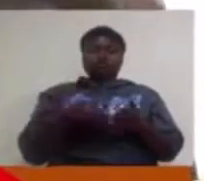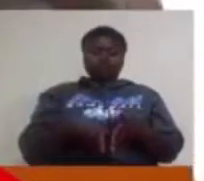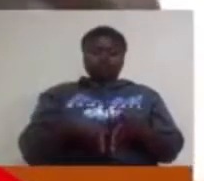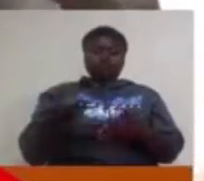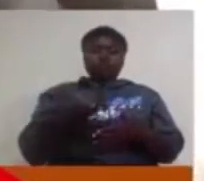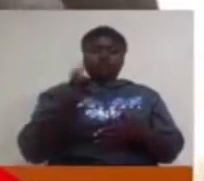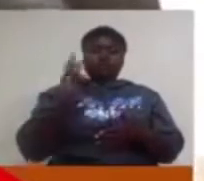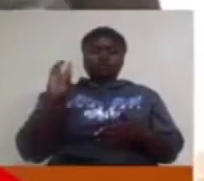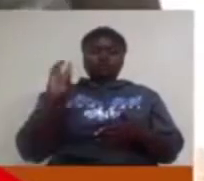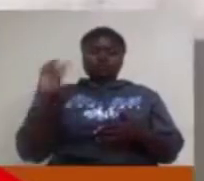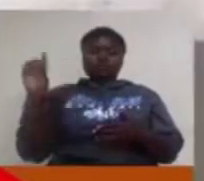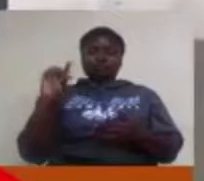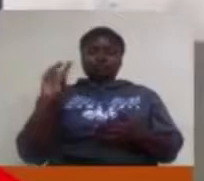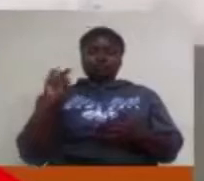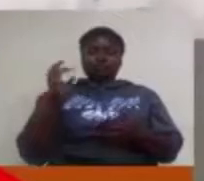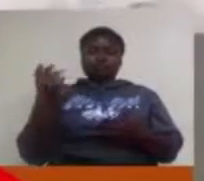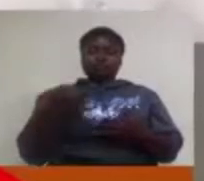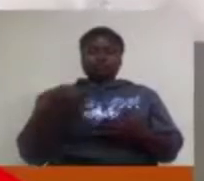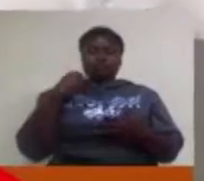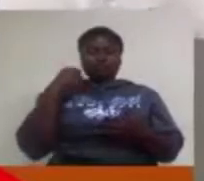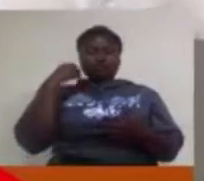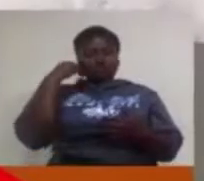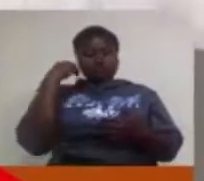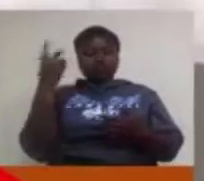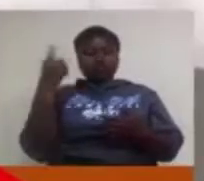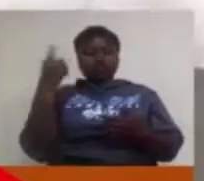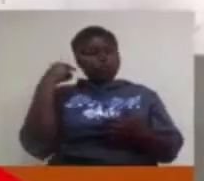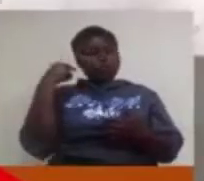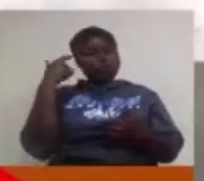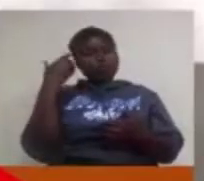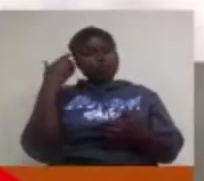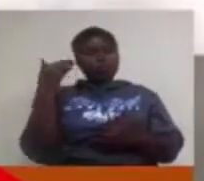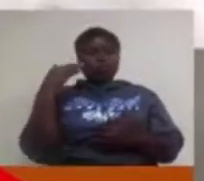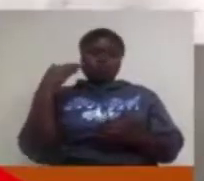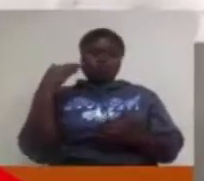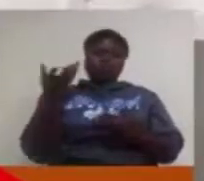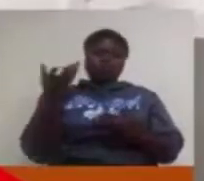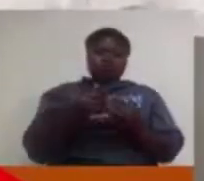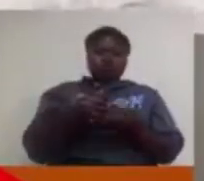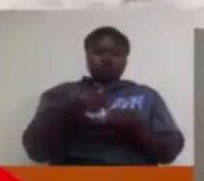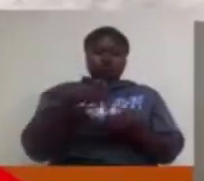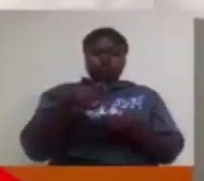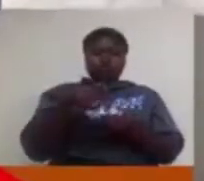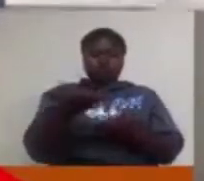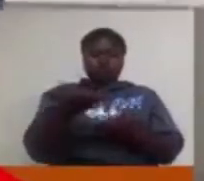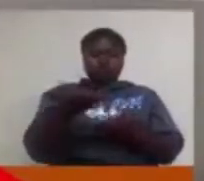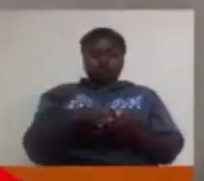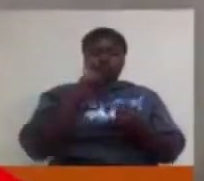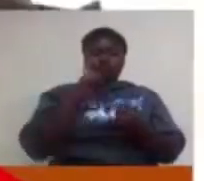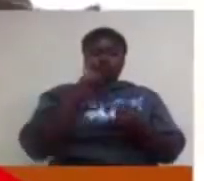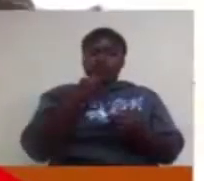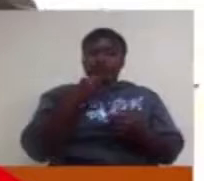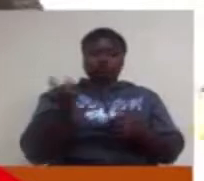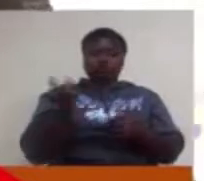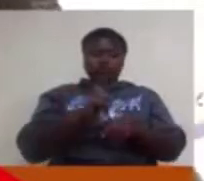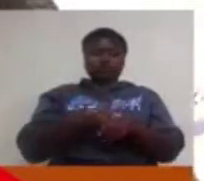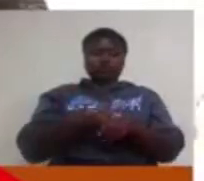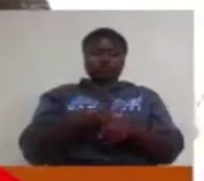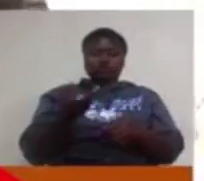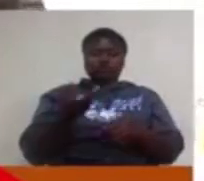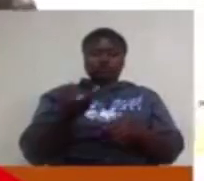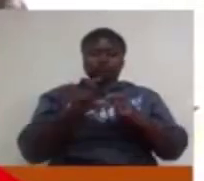William Kamket no mwihoko momete naguo makihoka kuhetukira ihinda rĩrĩa rĩongereirwo